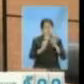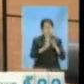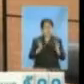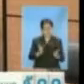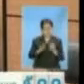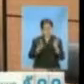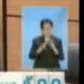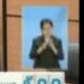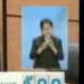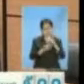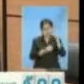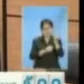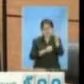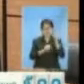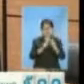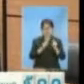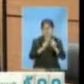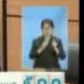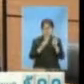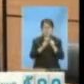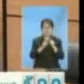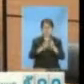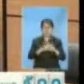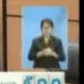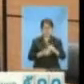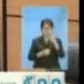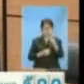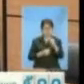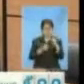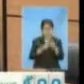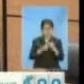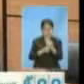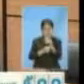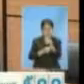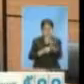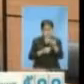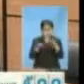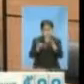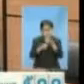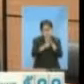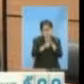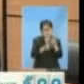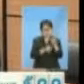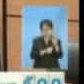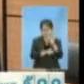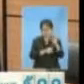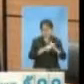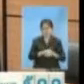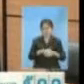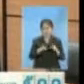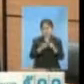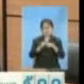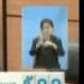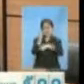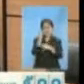ยวเราจะไปดูเฉพาะบางเรื่องไม่ได้ที่สมุยนะครับเรื่